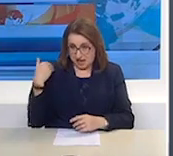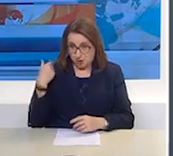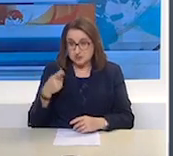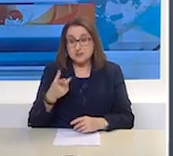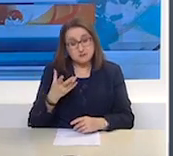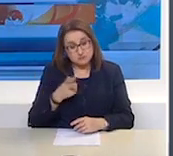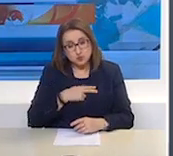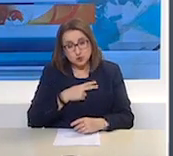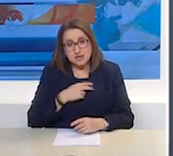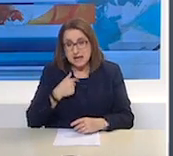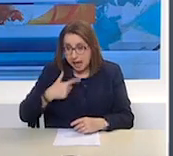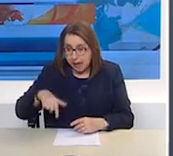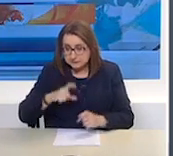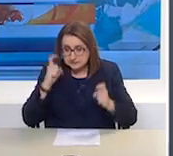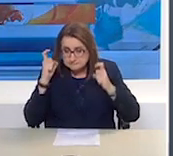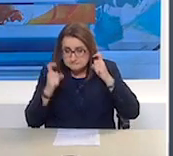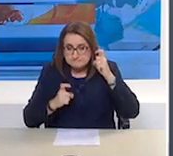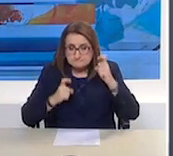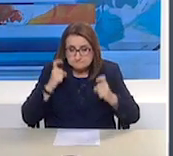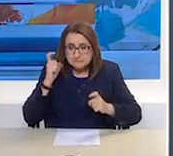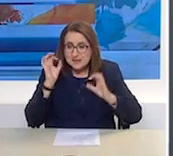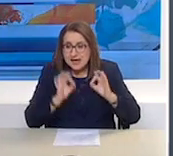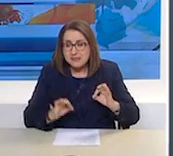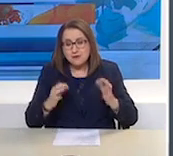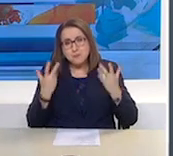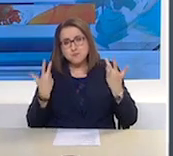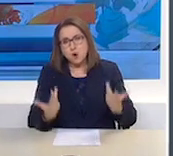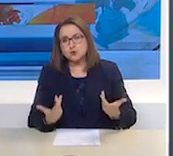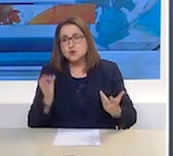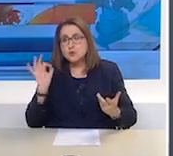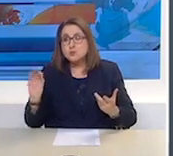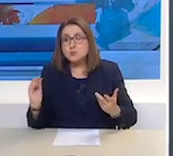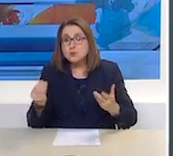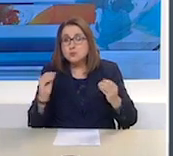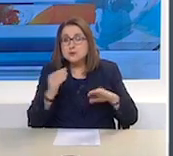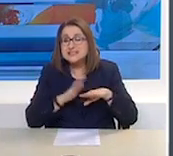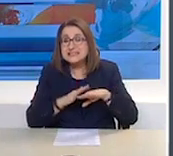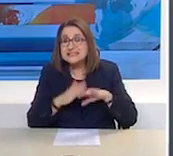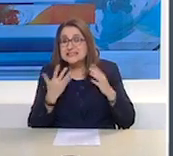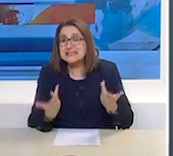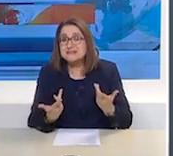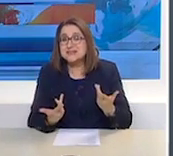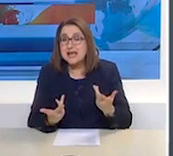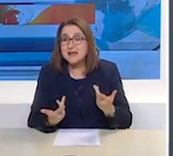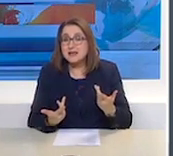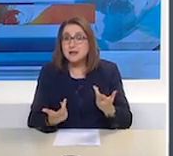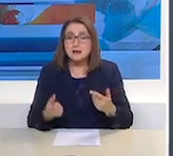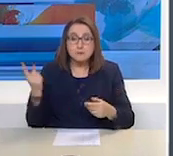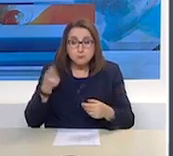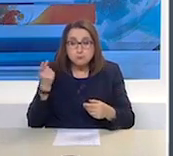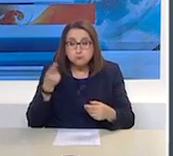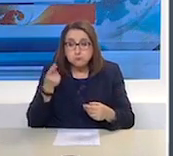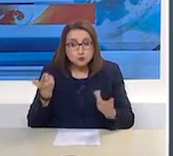απασχολεί και εμάς κάθε φορά, διότι όπως καταλαβαίνετε, όσο περισσότερα από, είτε σαν ποσοστό είτε